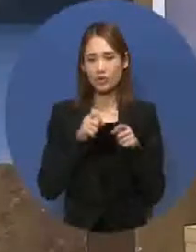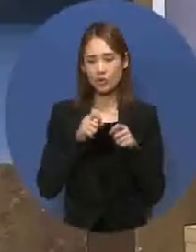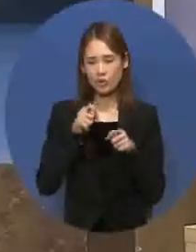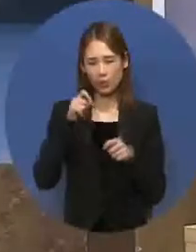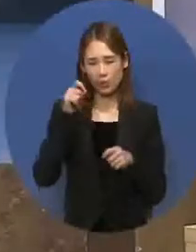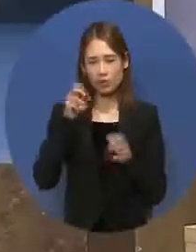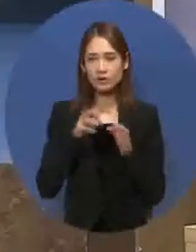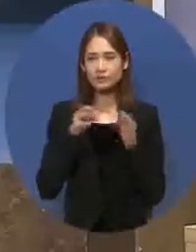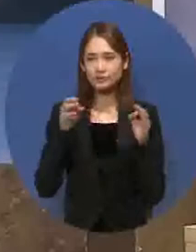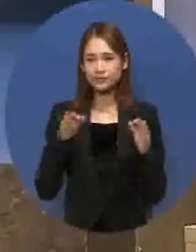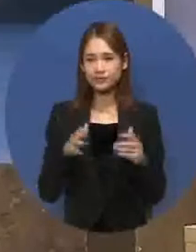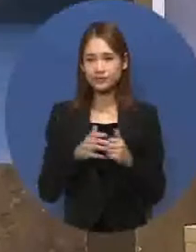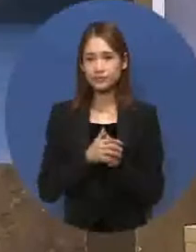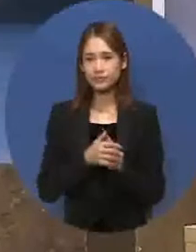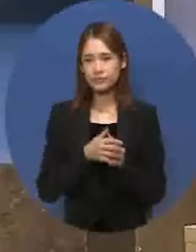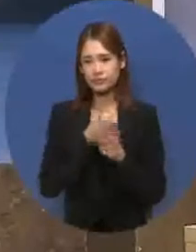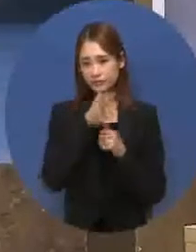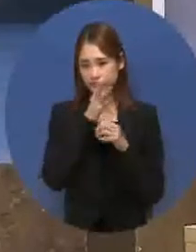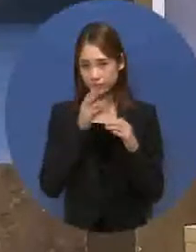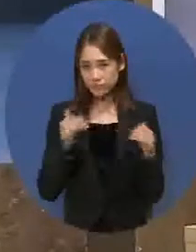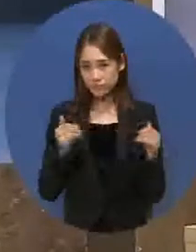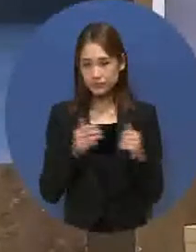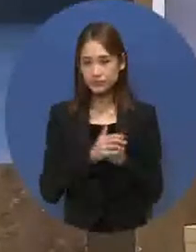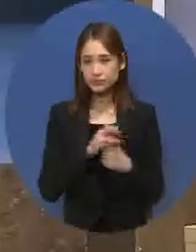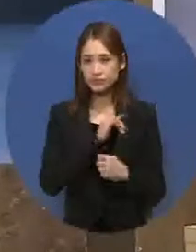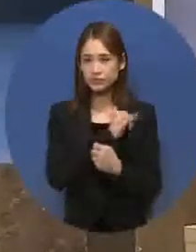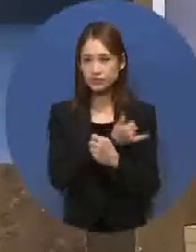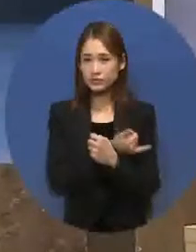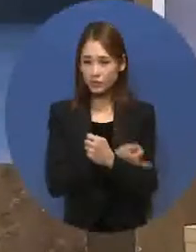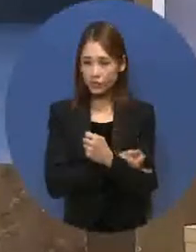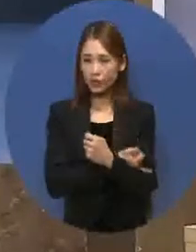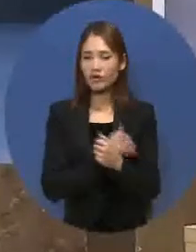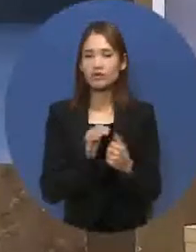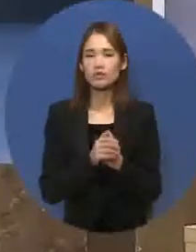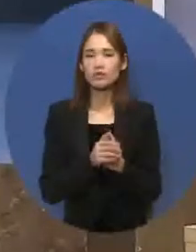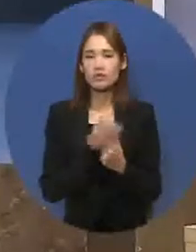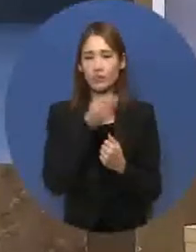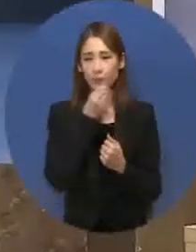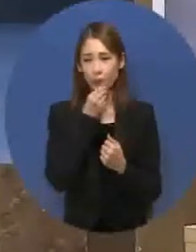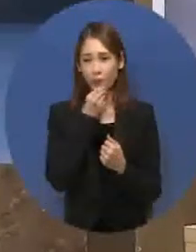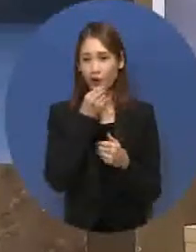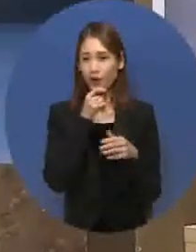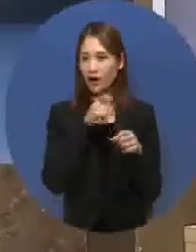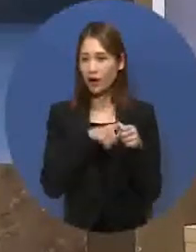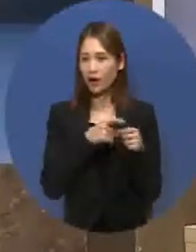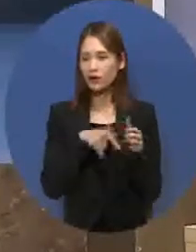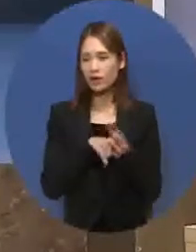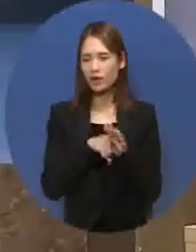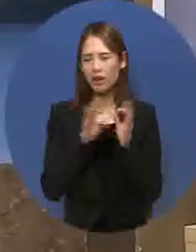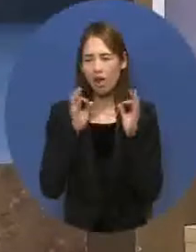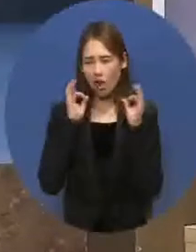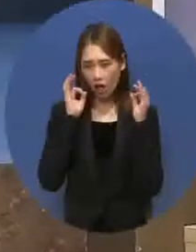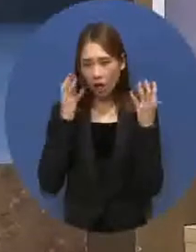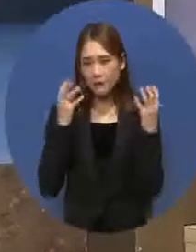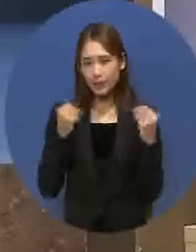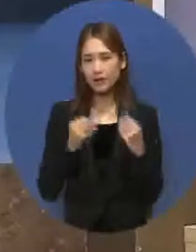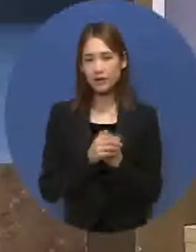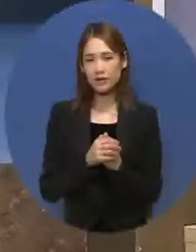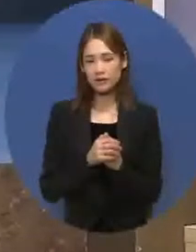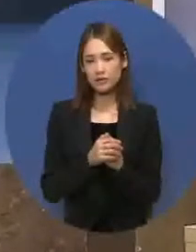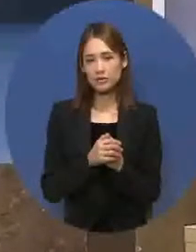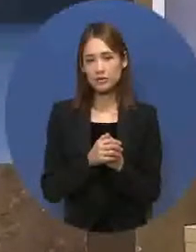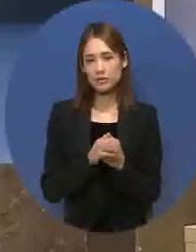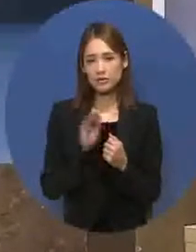오랜 시간 동안 예, 예. 노인과 이 노인의 인권과 복지를 예. 위해서 애써오셨는데요.